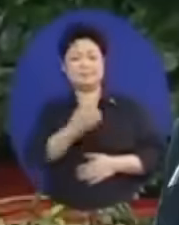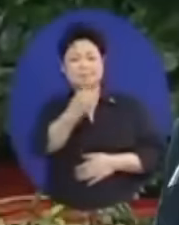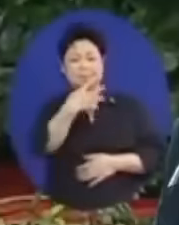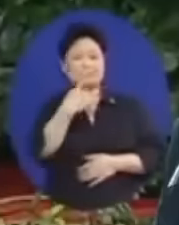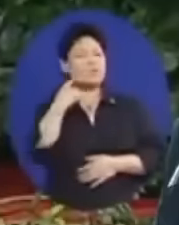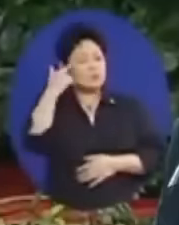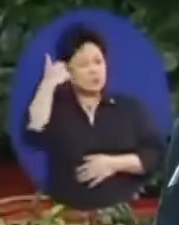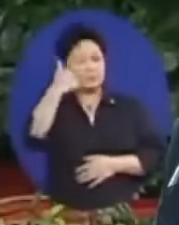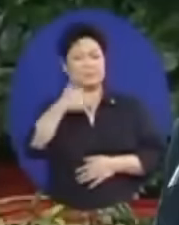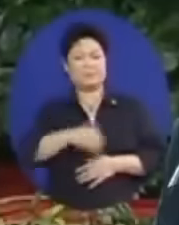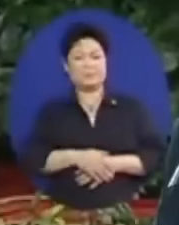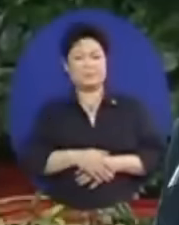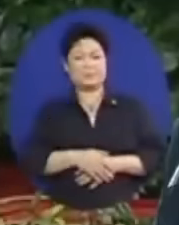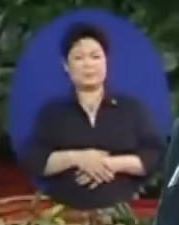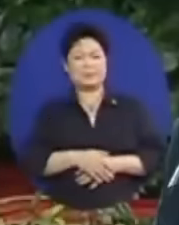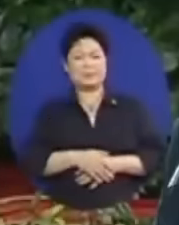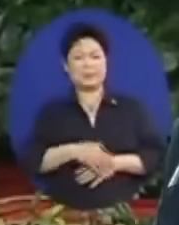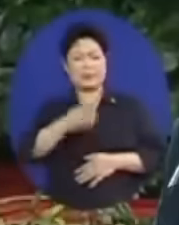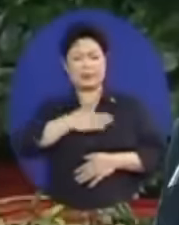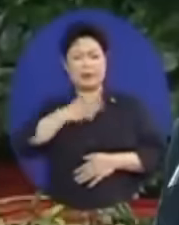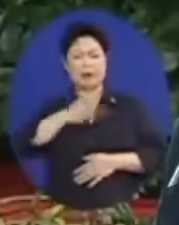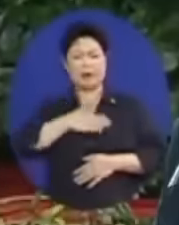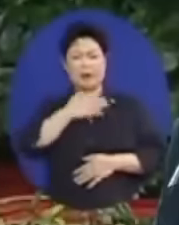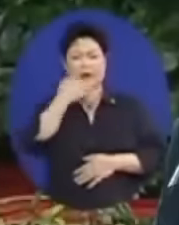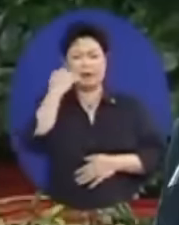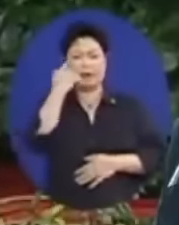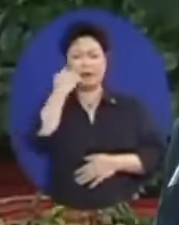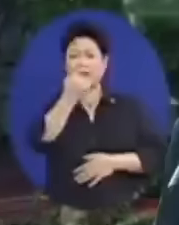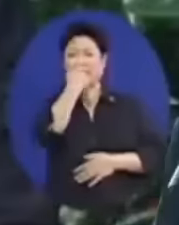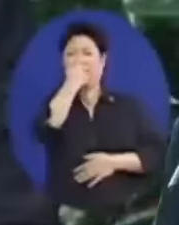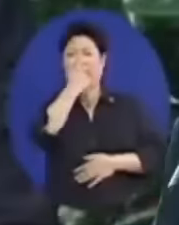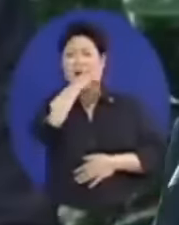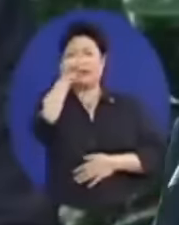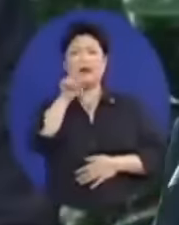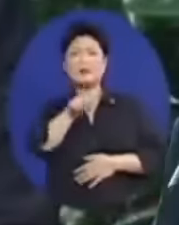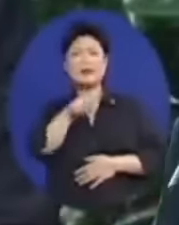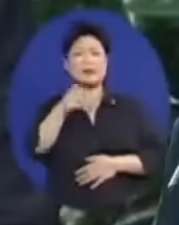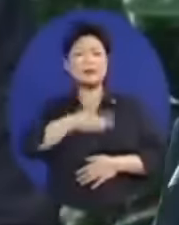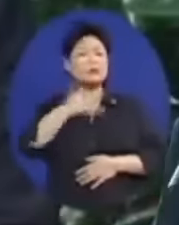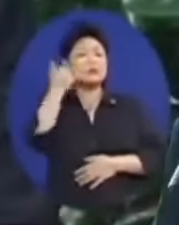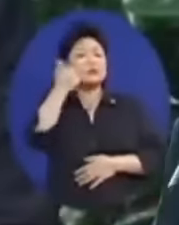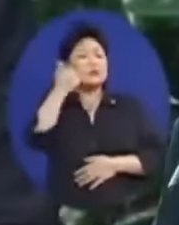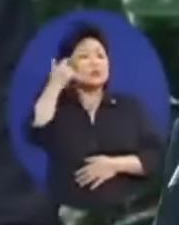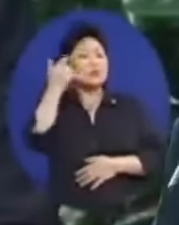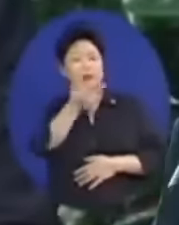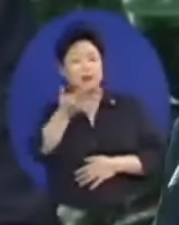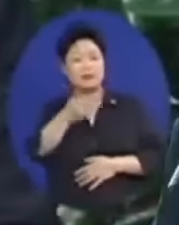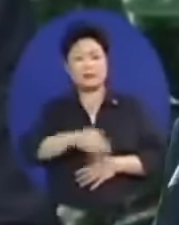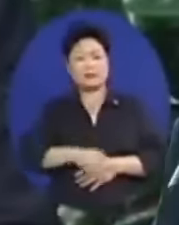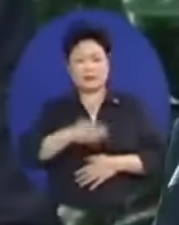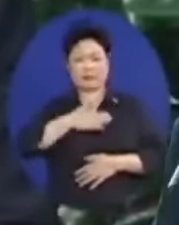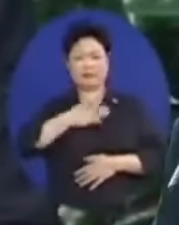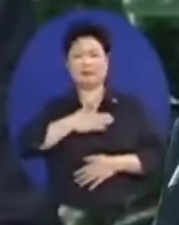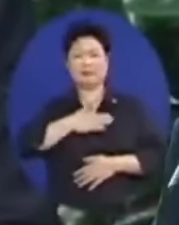목사님 나를 좀 찾아주십시오. 내가 누굽니까?